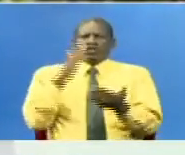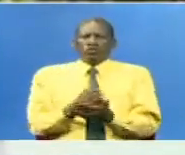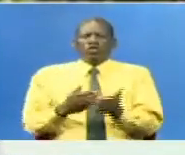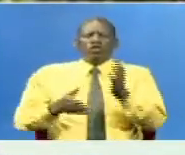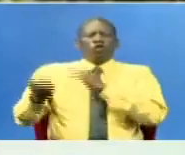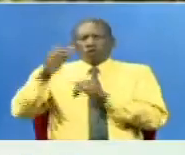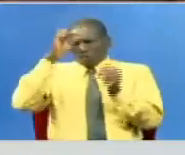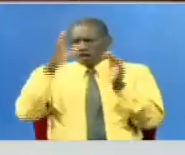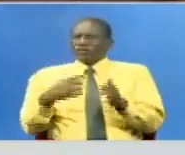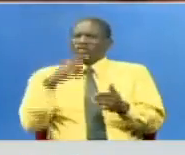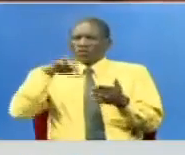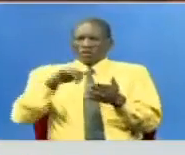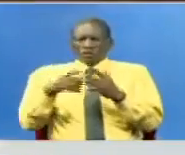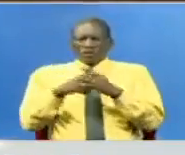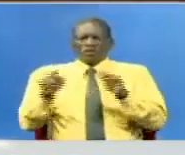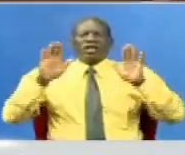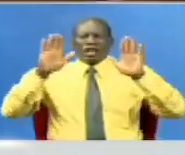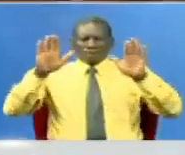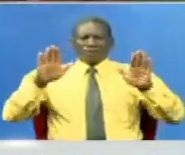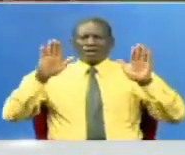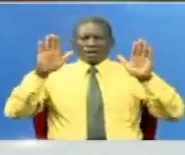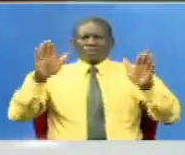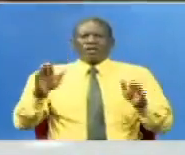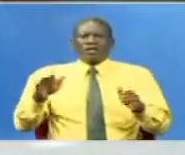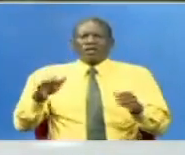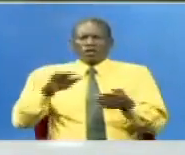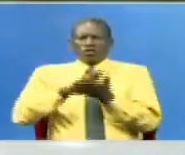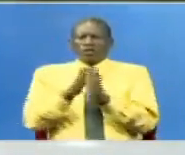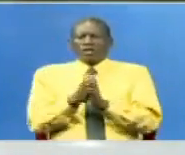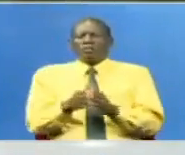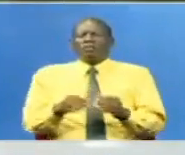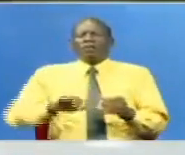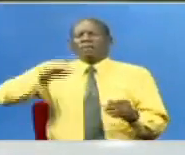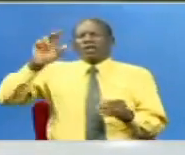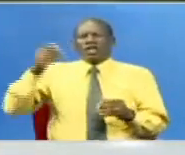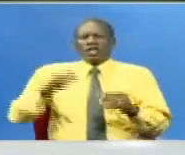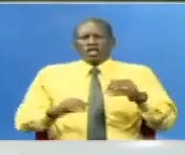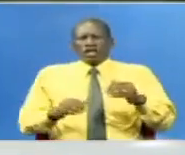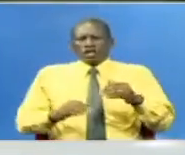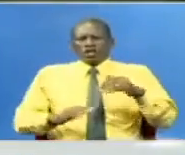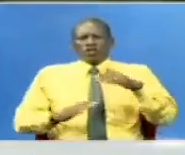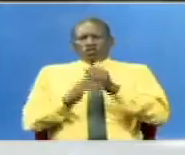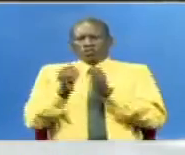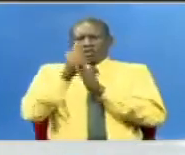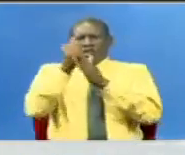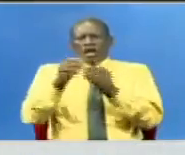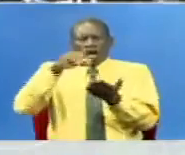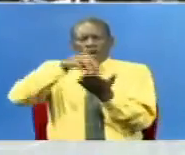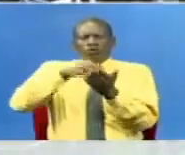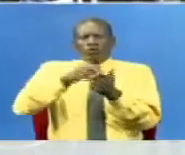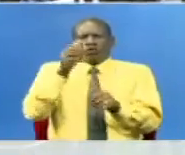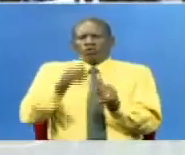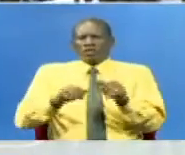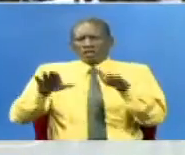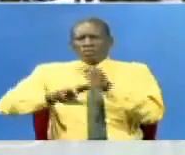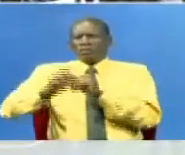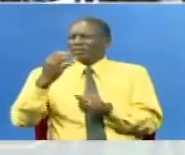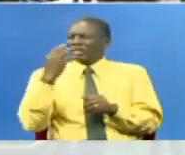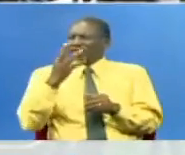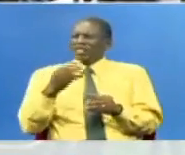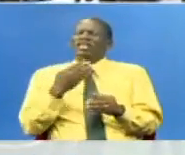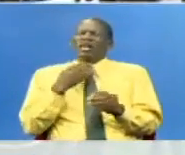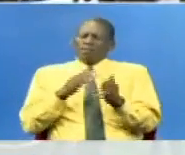governor has vowed to kickstart campaigns for his journey into being the Mount Kenya Supremo, a position which the deputy president has been warming up for